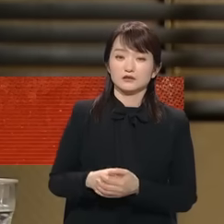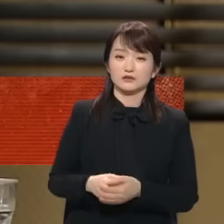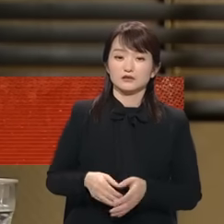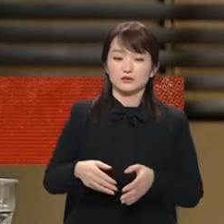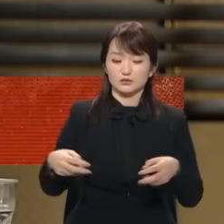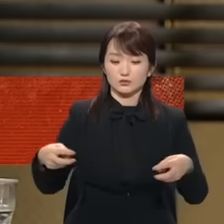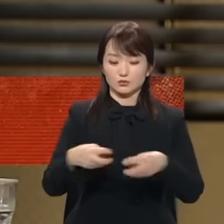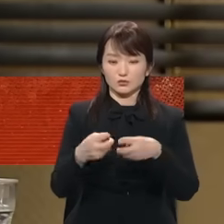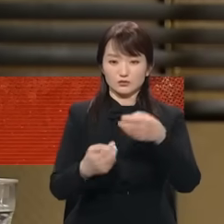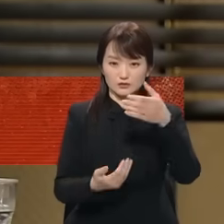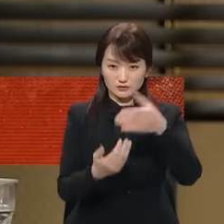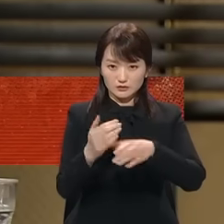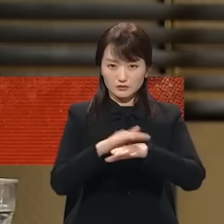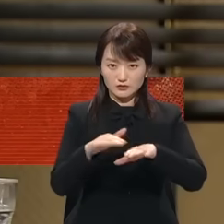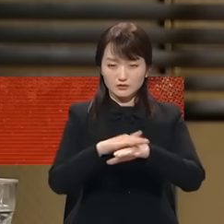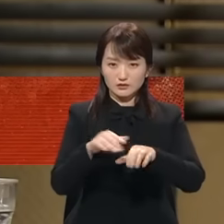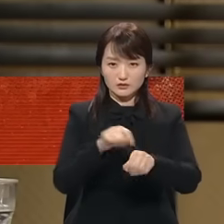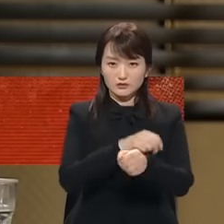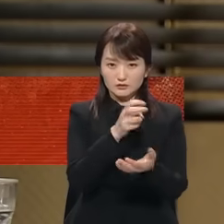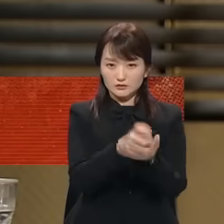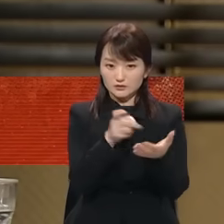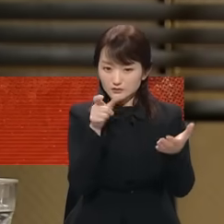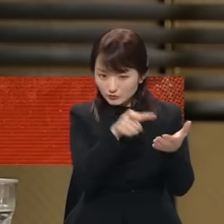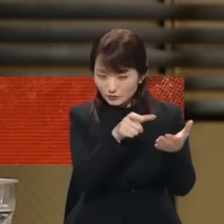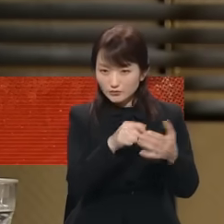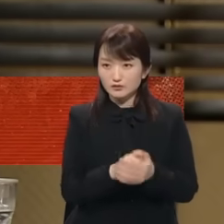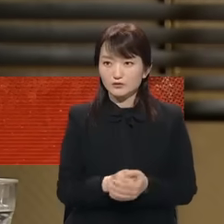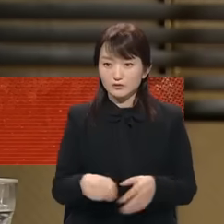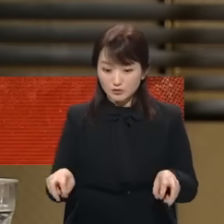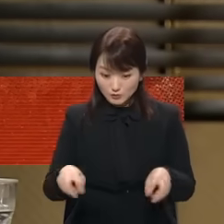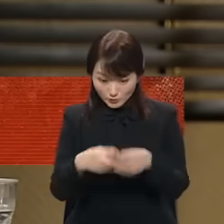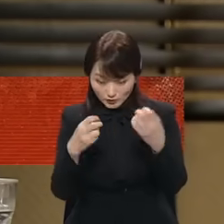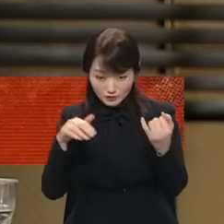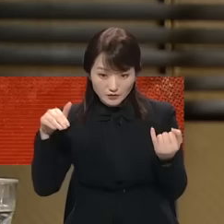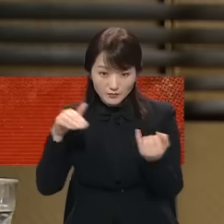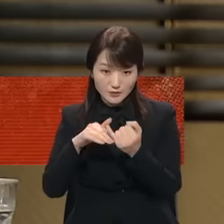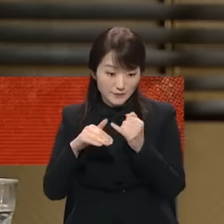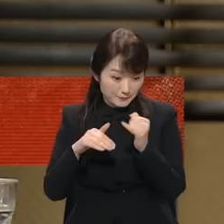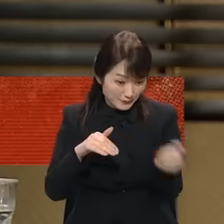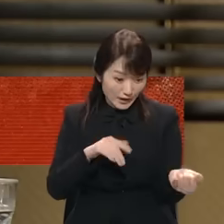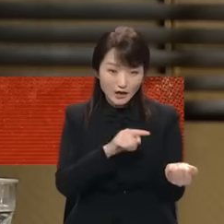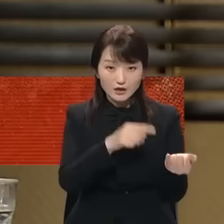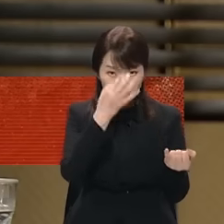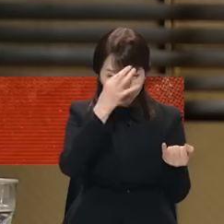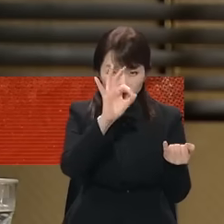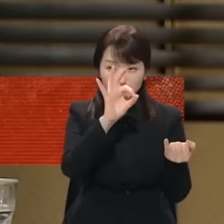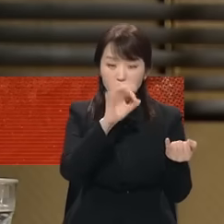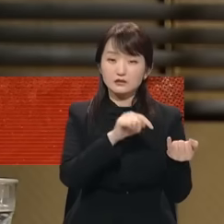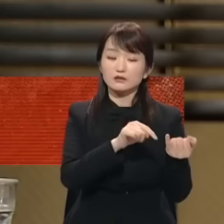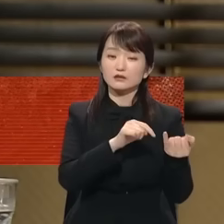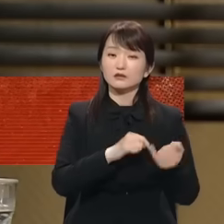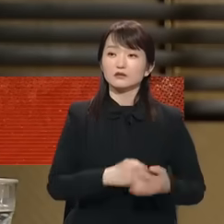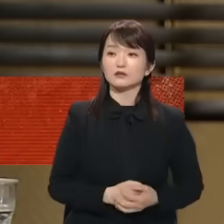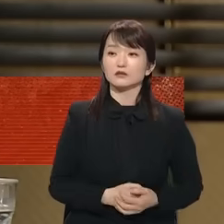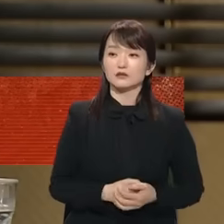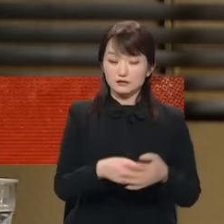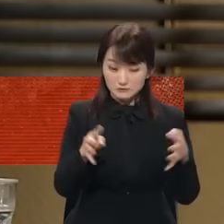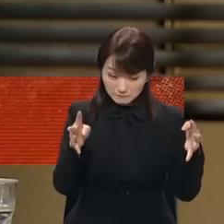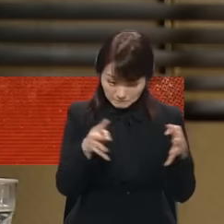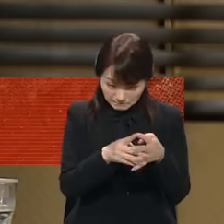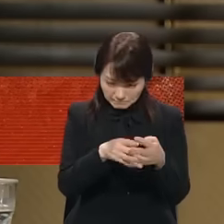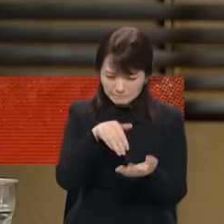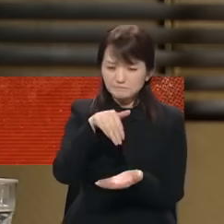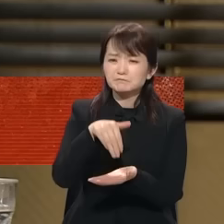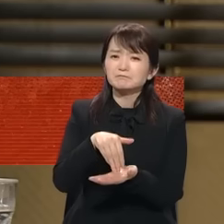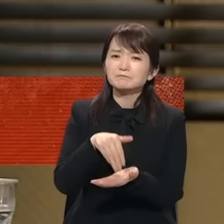특례법 위반 그러니까 말 그대로 교통사고 사람이 과실로 사망했다는 것만 인정을 한 것이고 그래서 합의하고 반성을